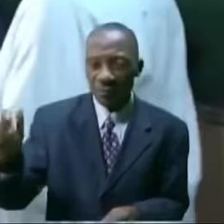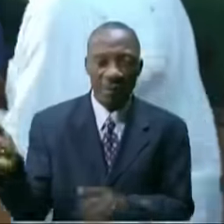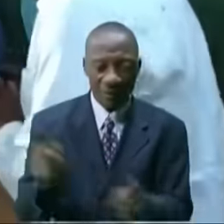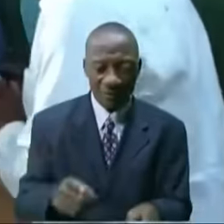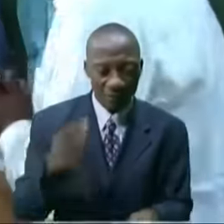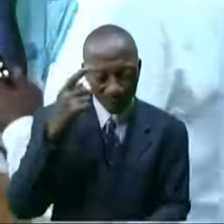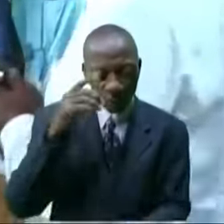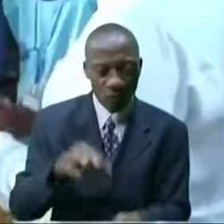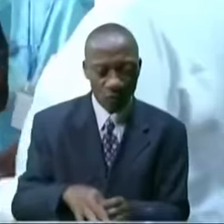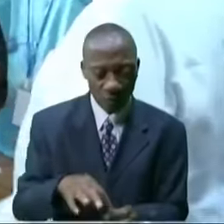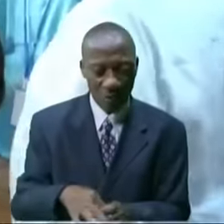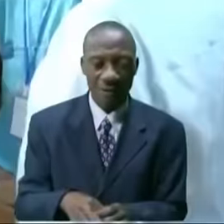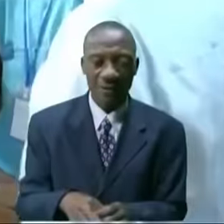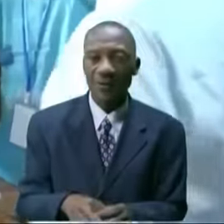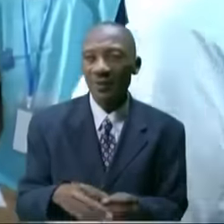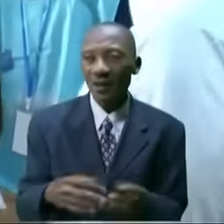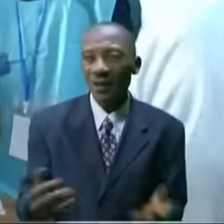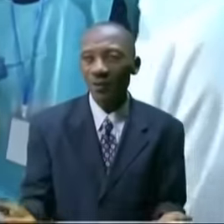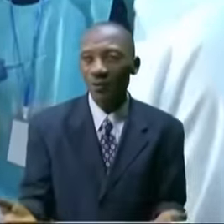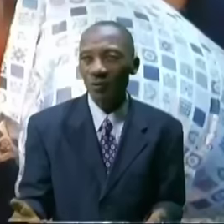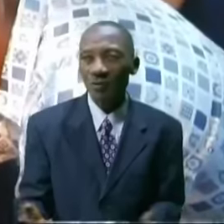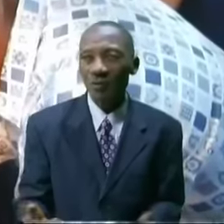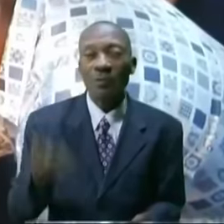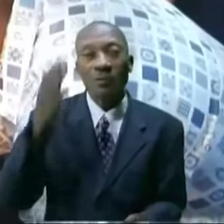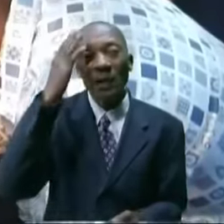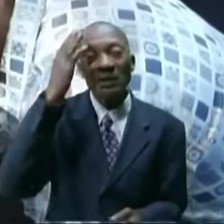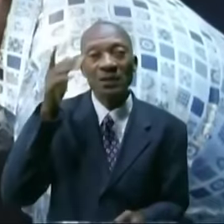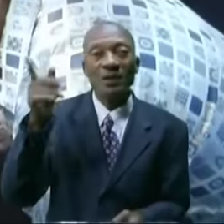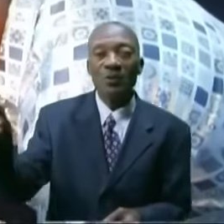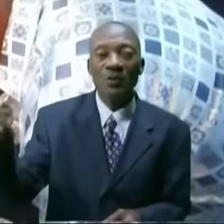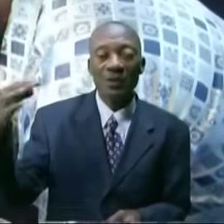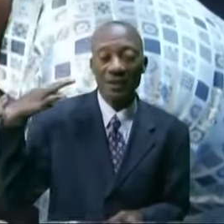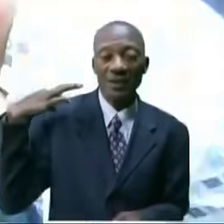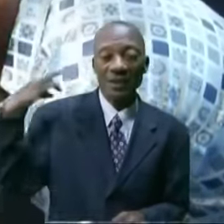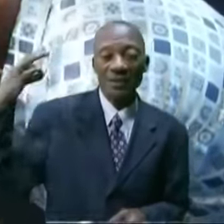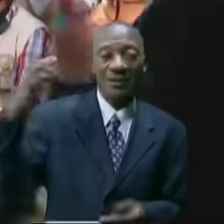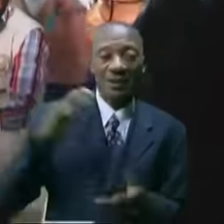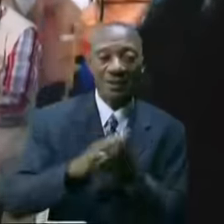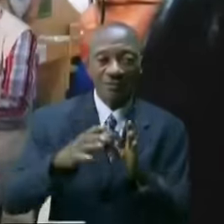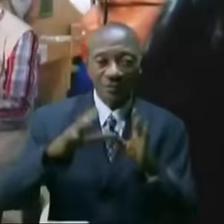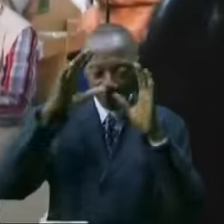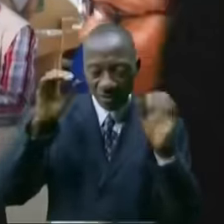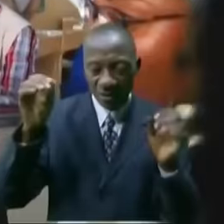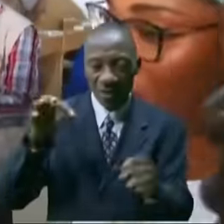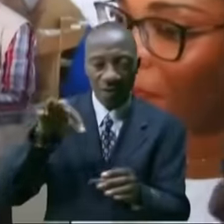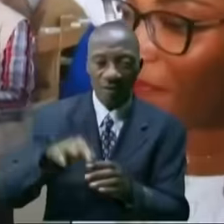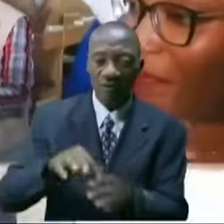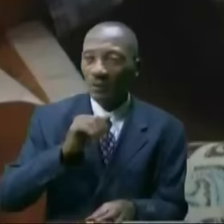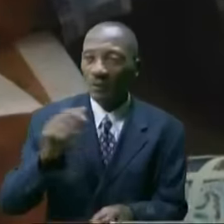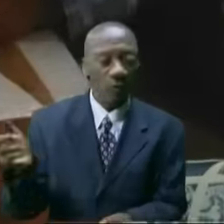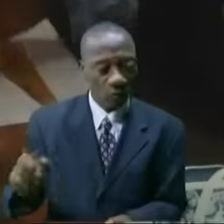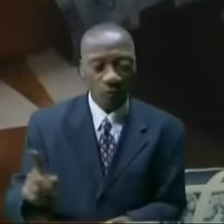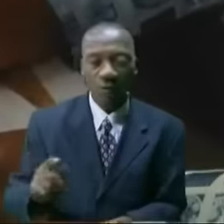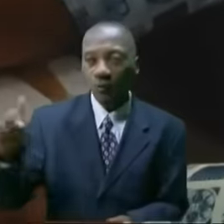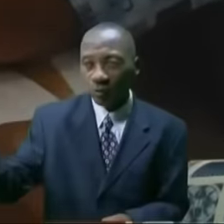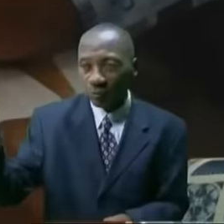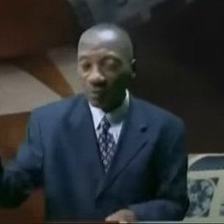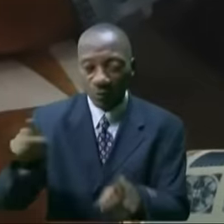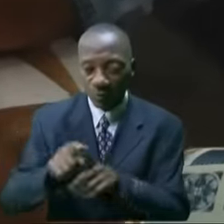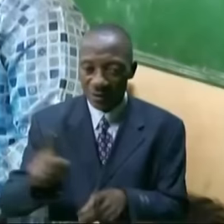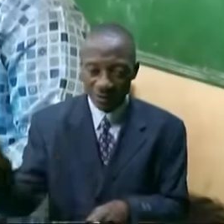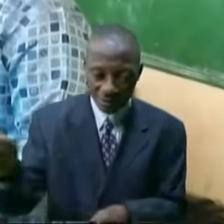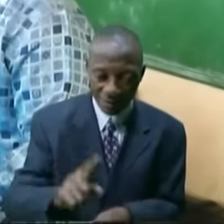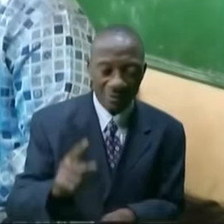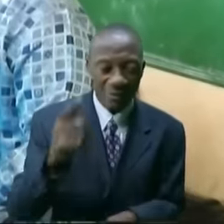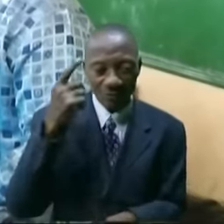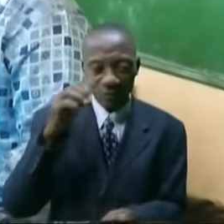eu du mal à se frayer un chemin pour rejoindre le bureau. Une fois à l'intérieur, le candidat à sa propre succession entame la